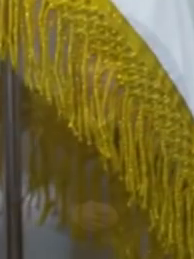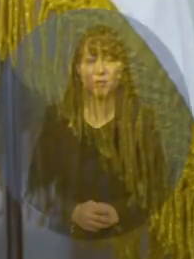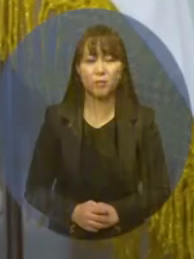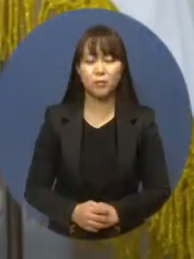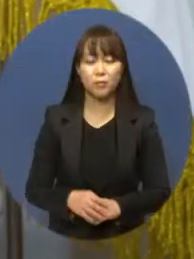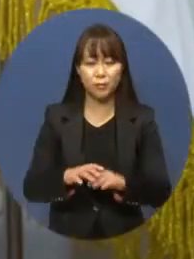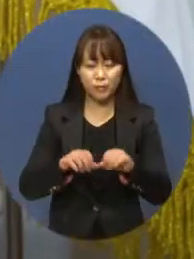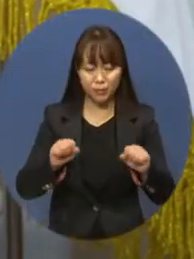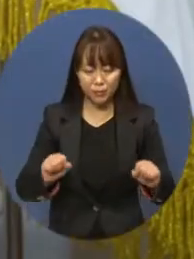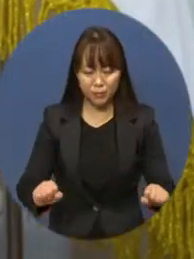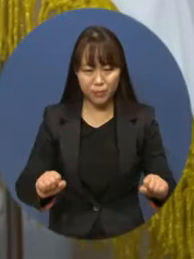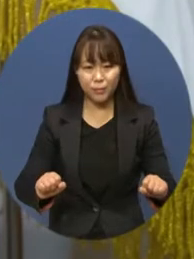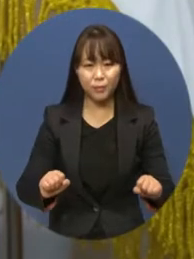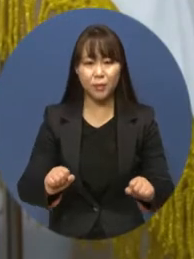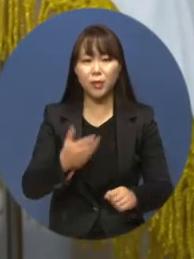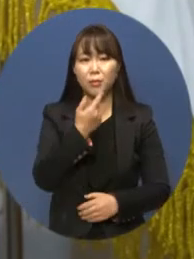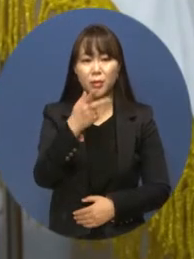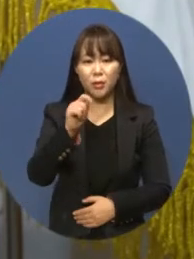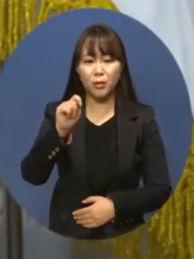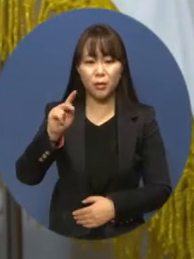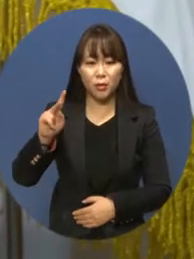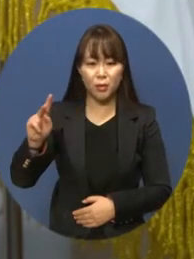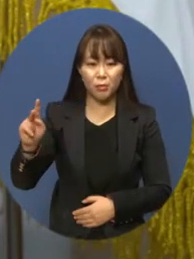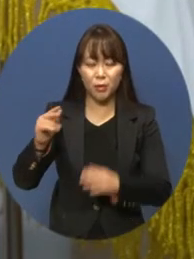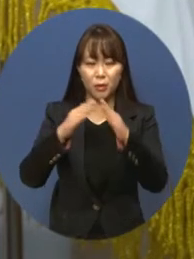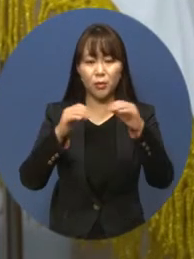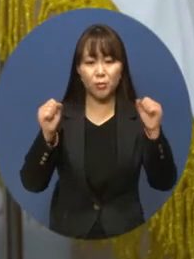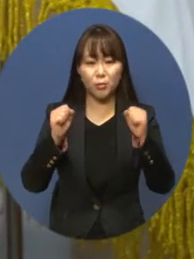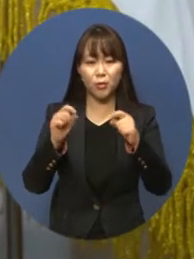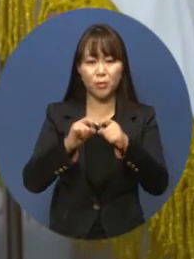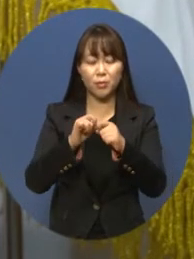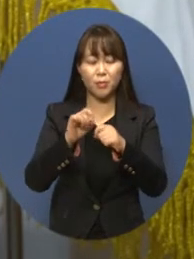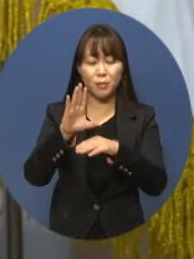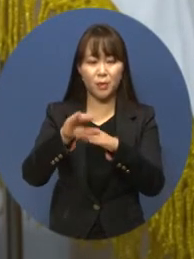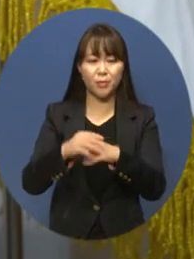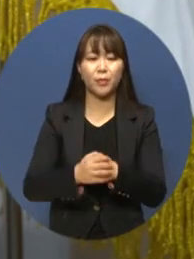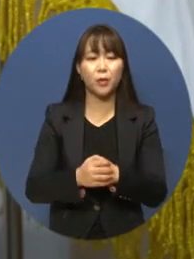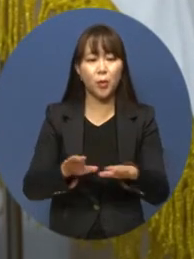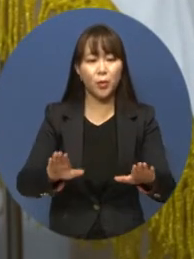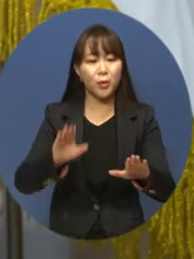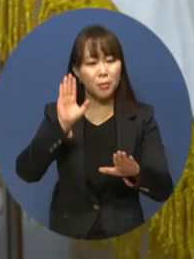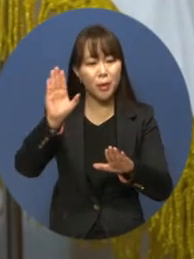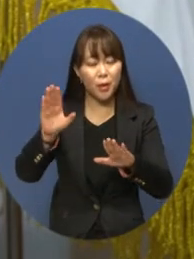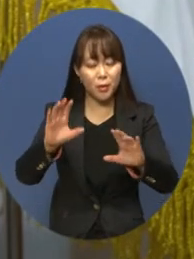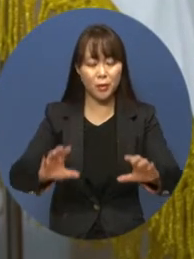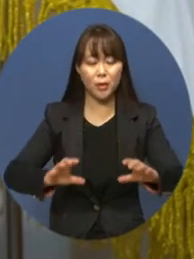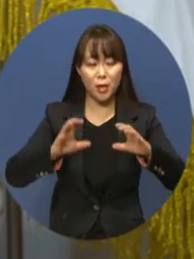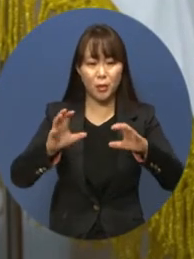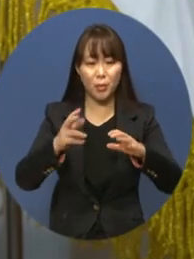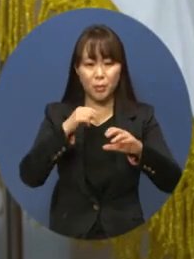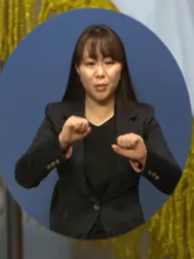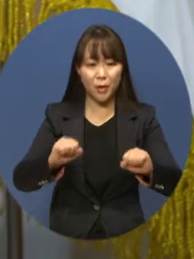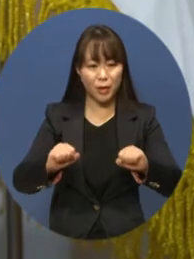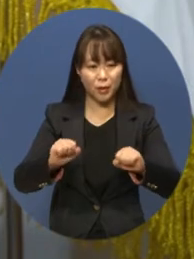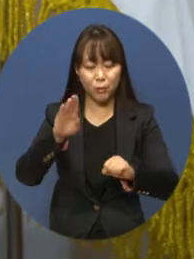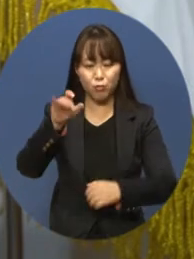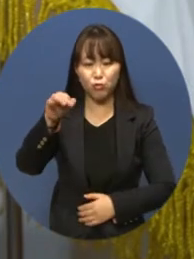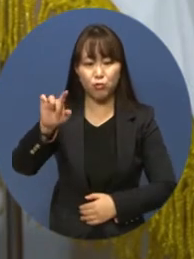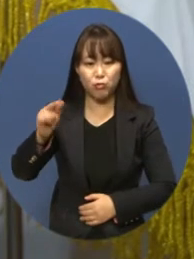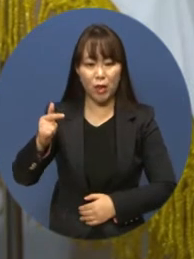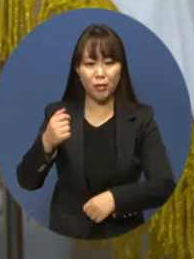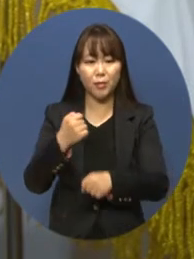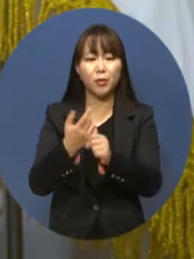안녕하십니까. 복지TV 전국방송 보도국장 여정수입니다. 오늘은 미래로 세계로 생동하는 부안군을 만들기